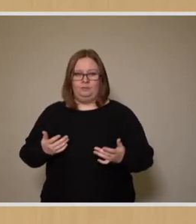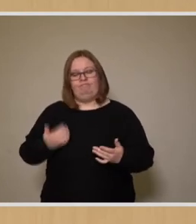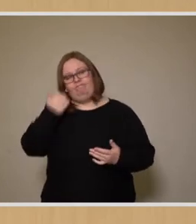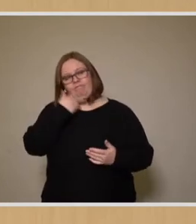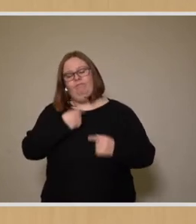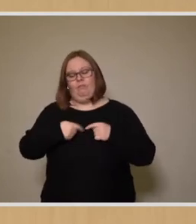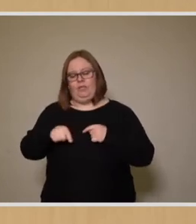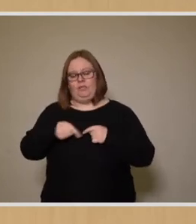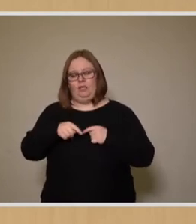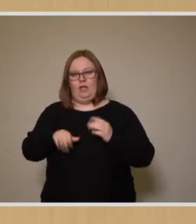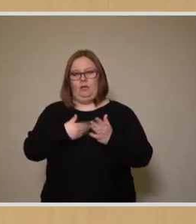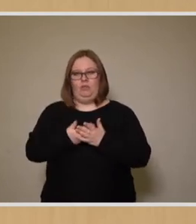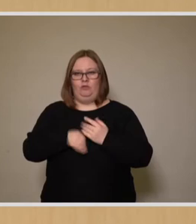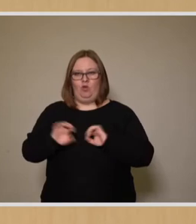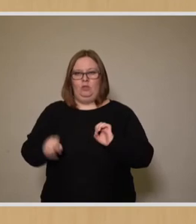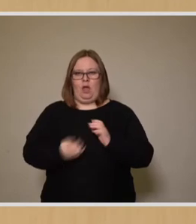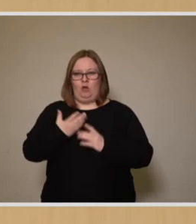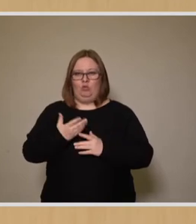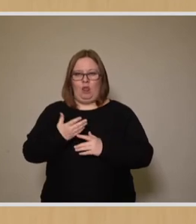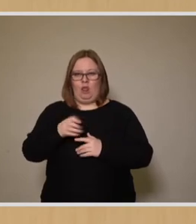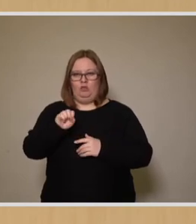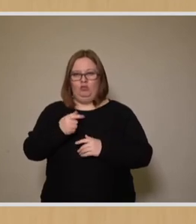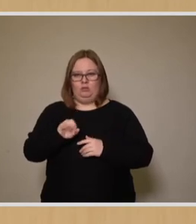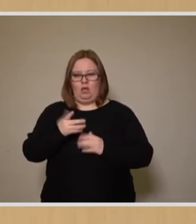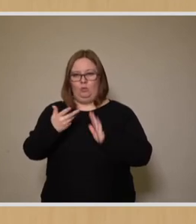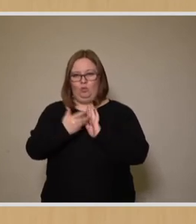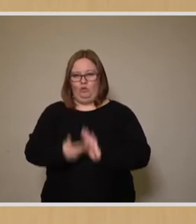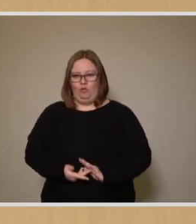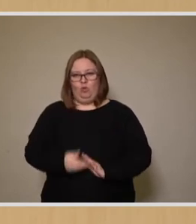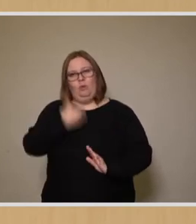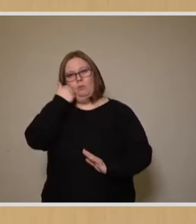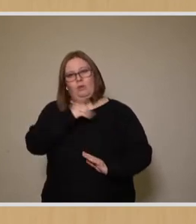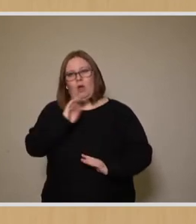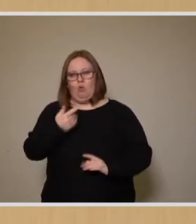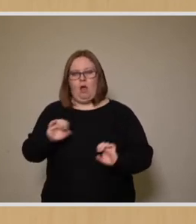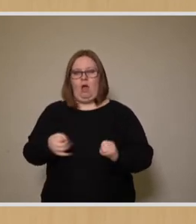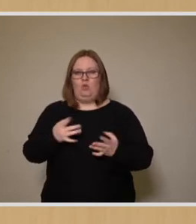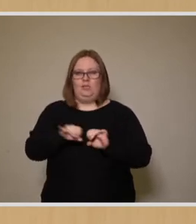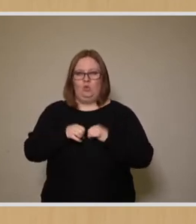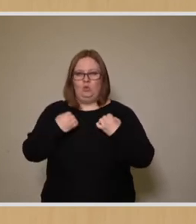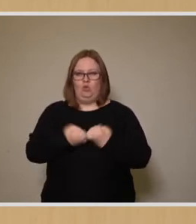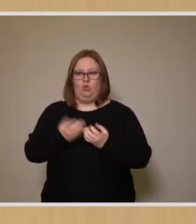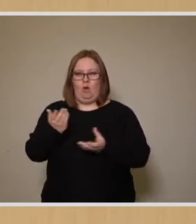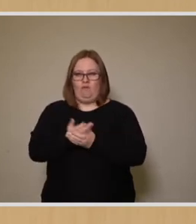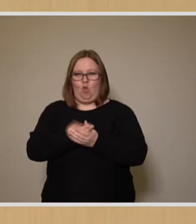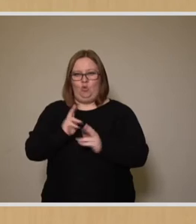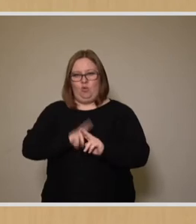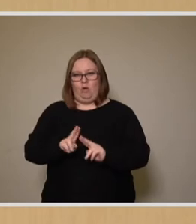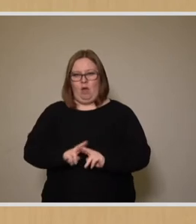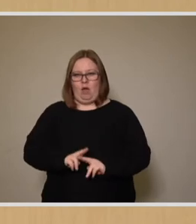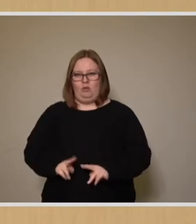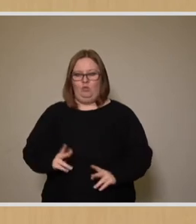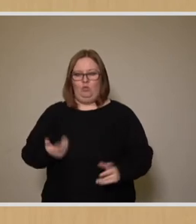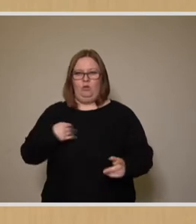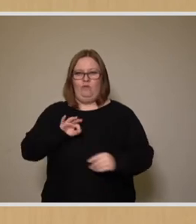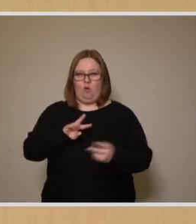auffordern, zeitnah die Ergebnisse der aktuellen Stesat-Prüfung vorzulegen und gegebenenfalls anhand des aktuellen Sachstandes die Vorlage zu überarbeiten.